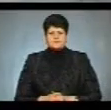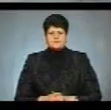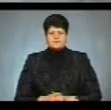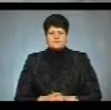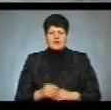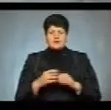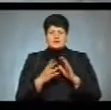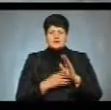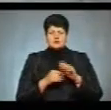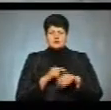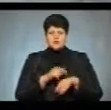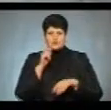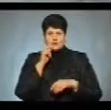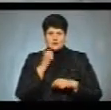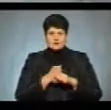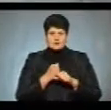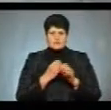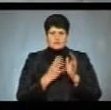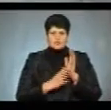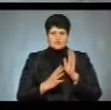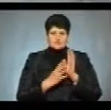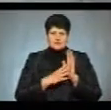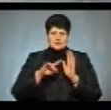На 19-ту годину в Україні опрацьовано